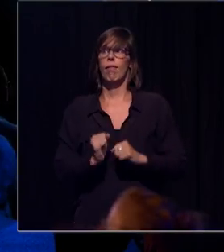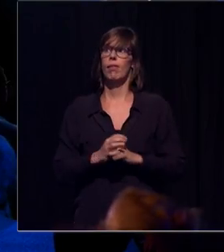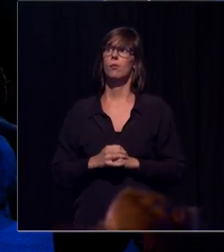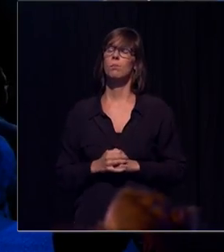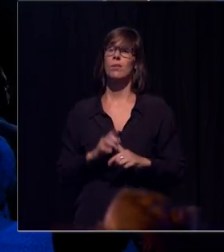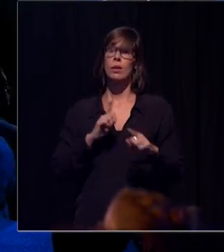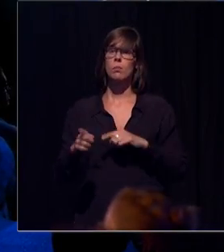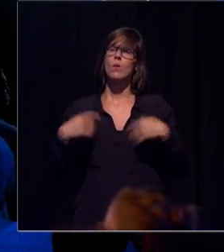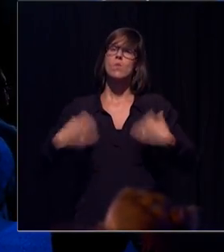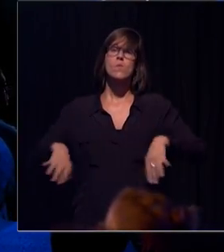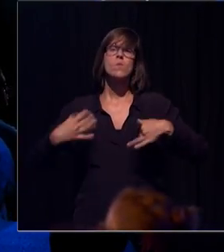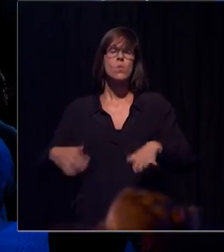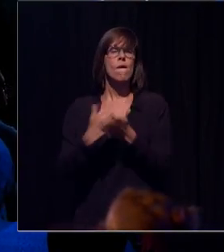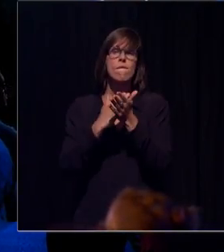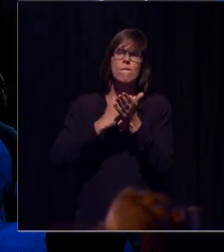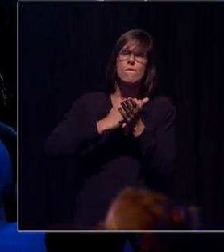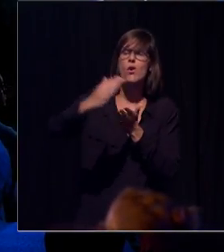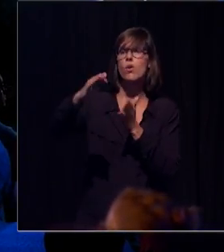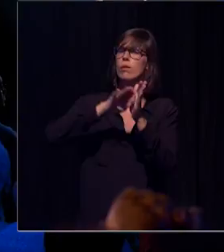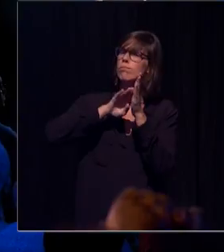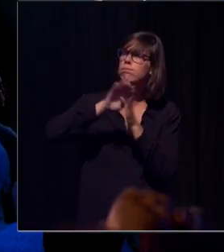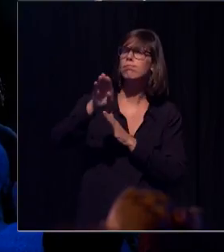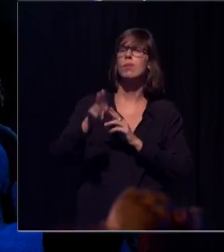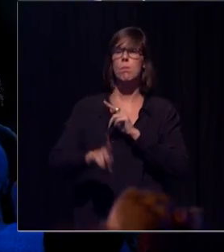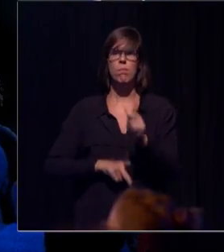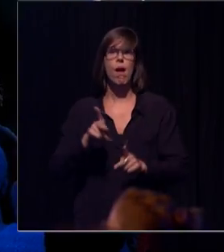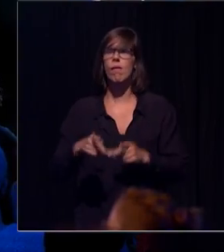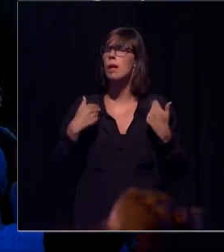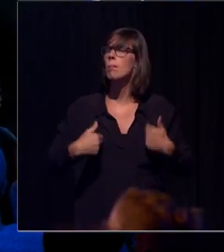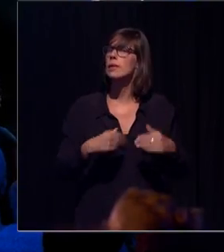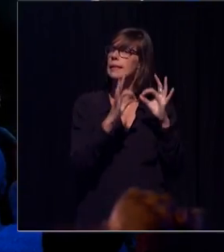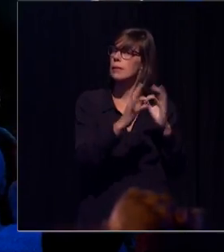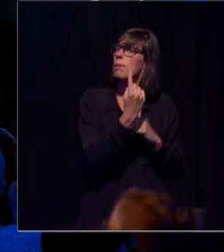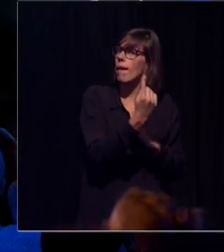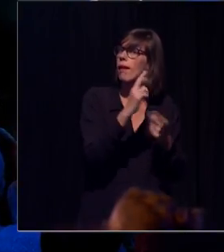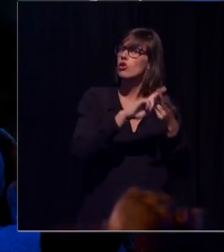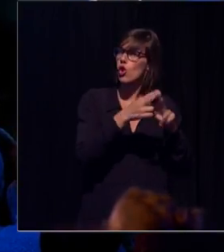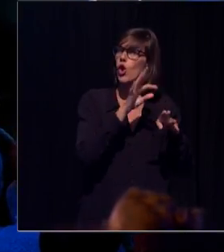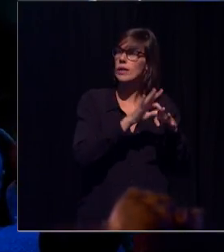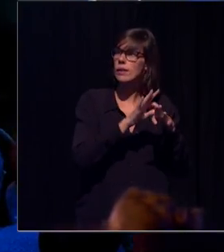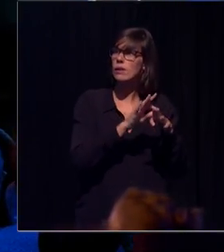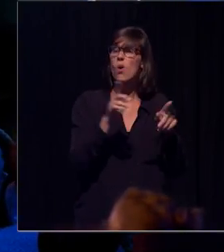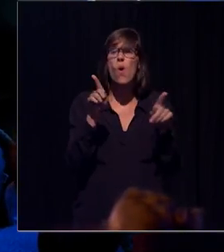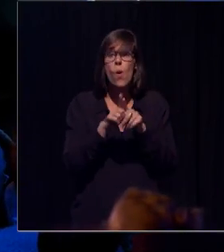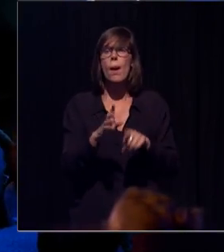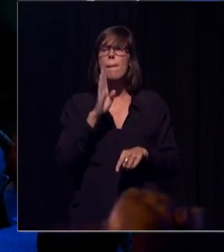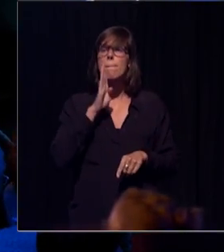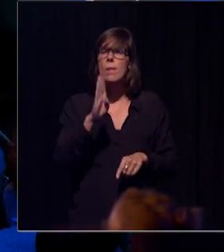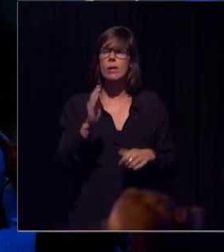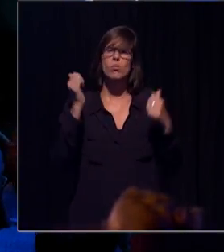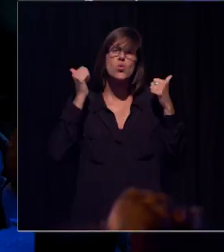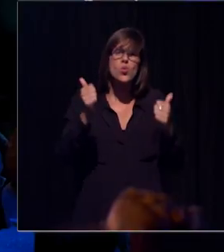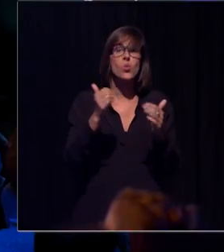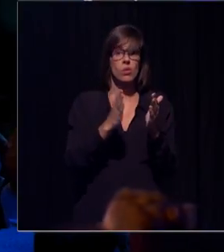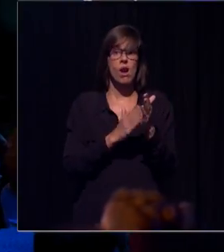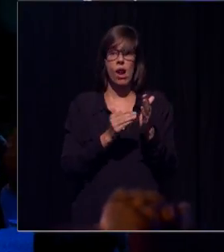via een algoritme de juiste hoeveelheid insuline aan de patiënt geven. Dus we maken enorme vooruitgang in de